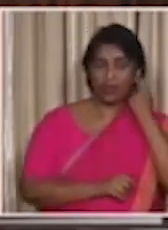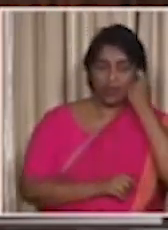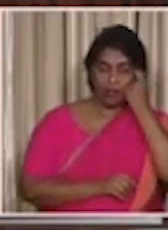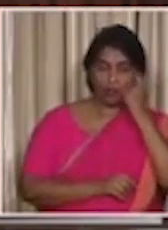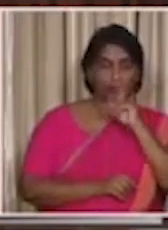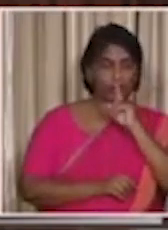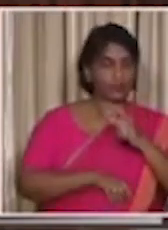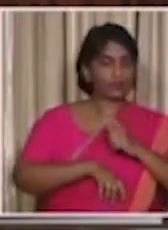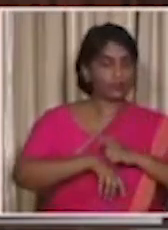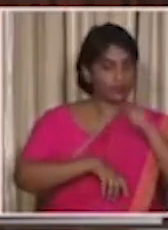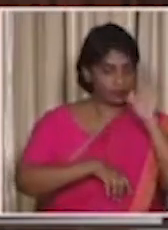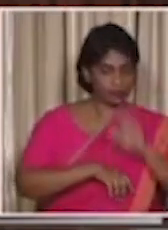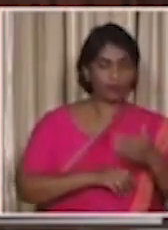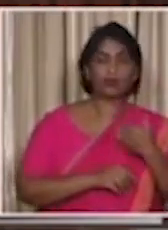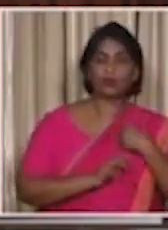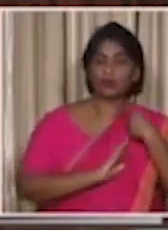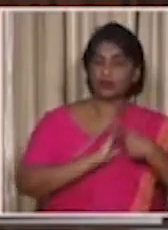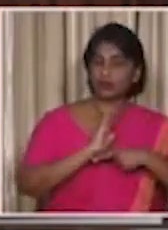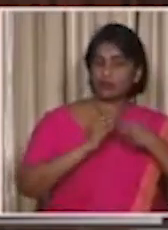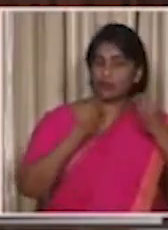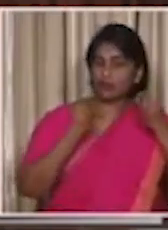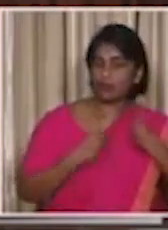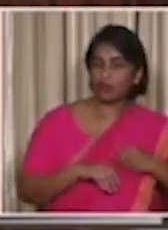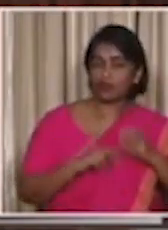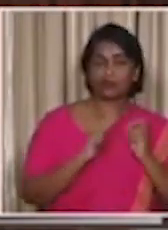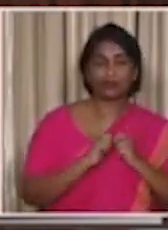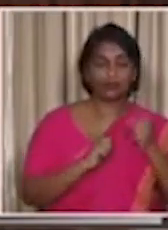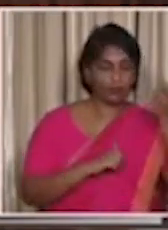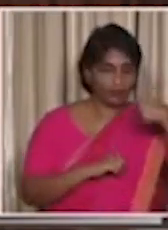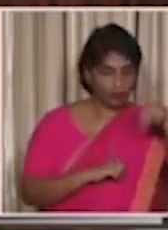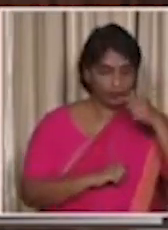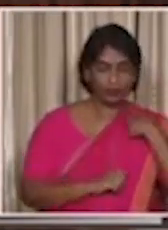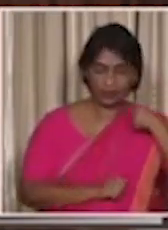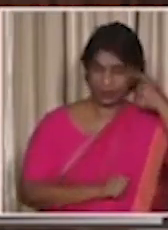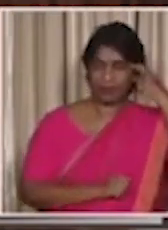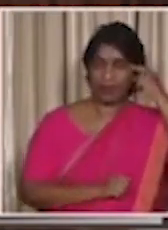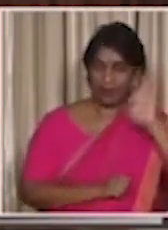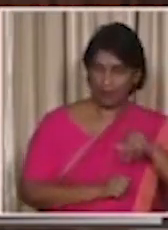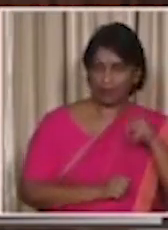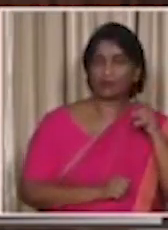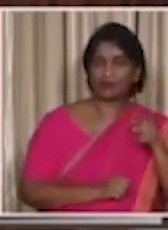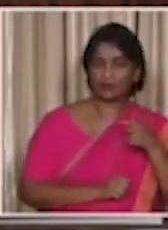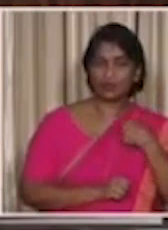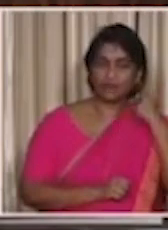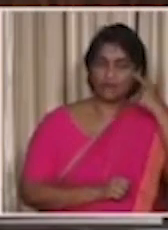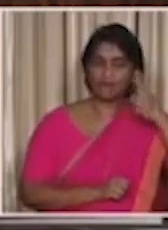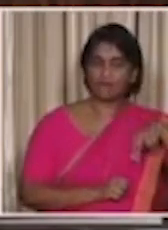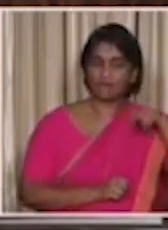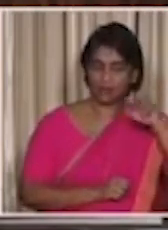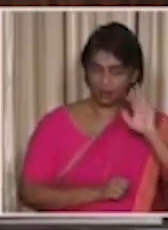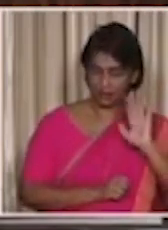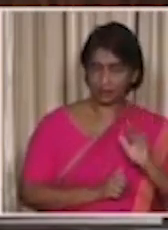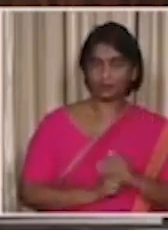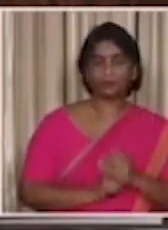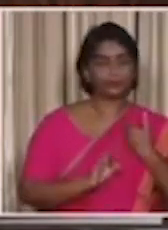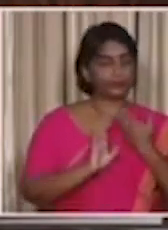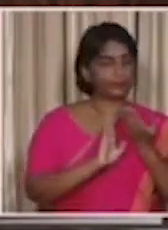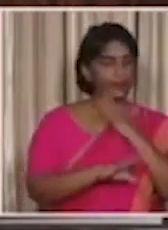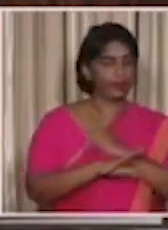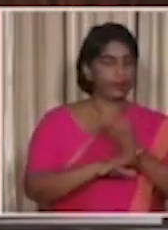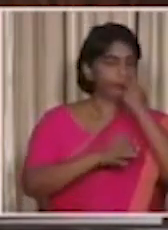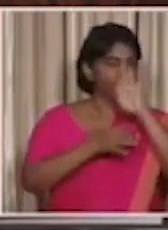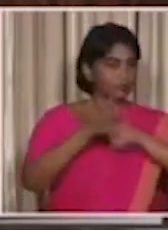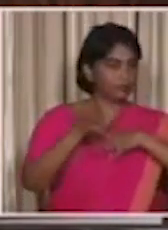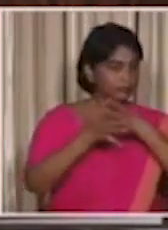දැක්වූ අවස්ථාවේ රට වැටී තිබුණු තත්ත්වය ඔබ සැමගේම මතකයක් ඇති මම විශ්වාස කරනවා. පසුගිය අයවැය